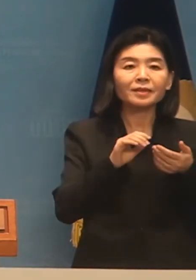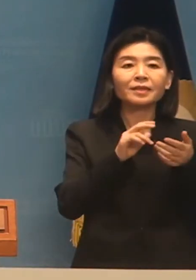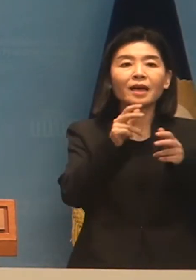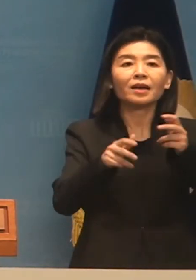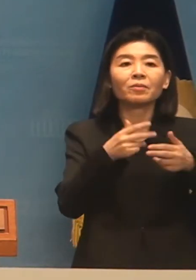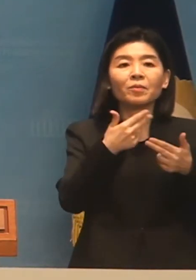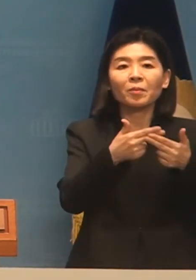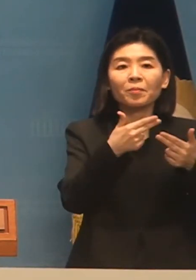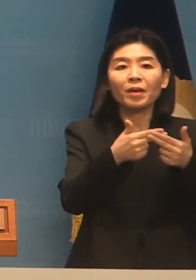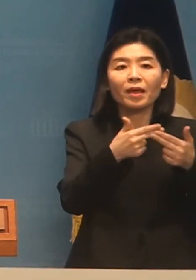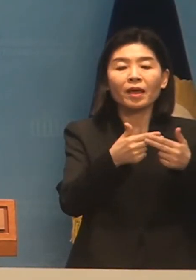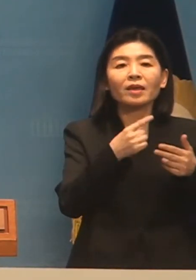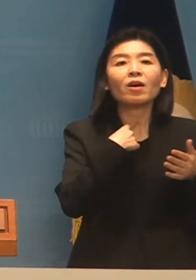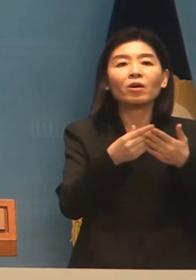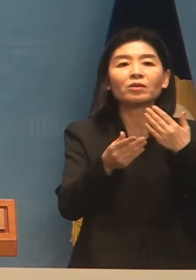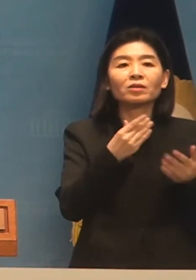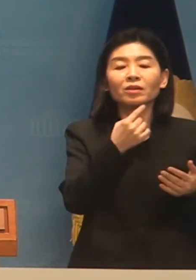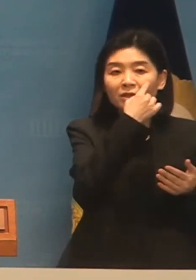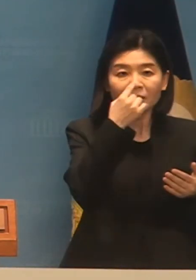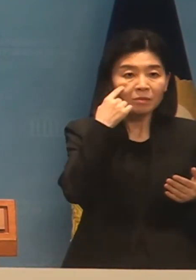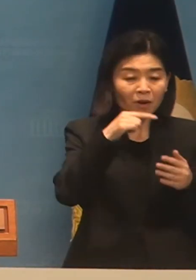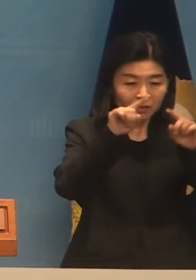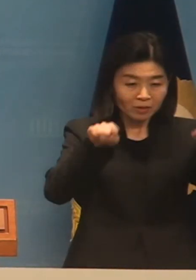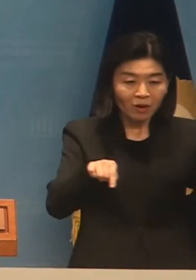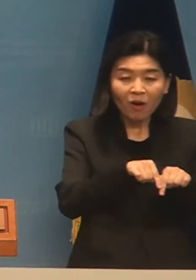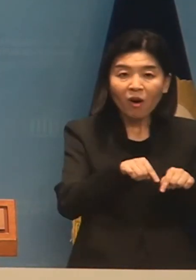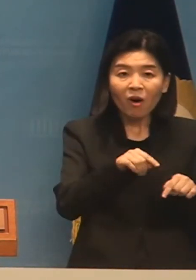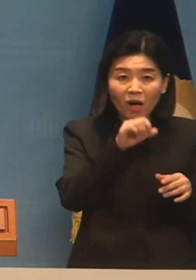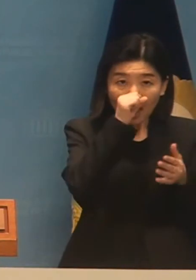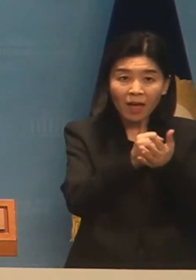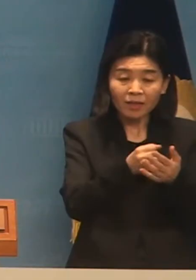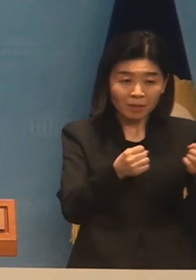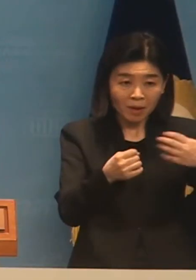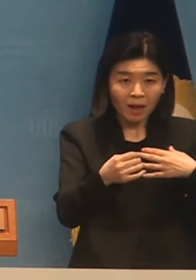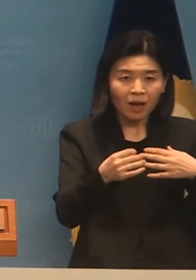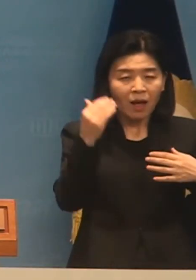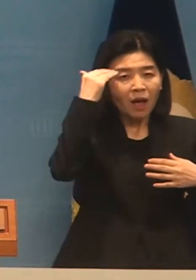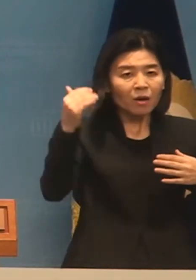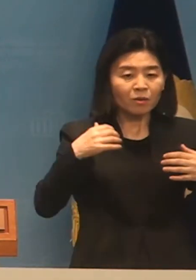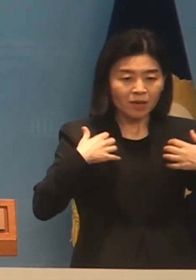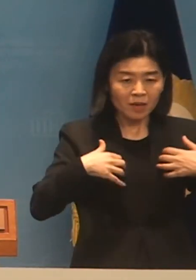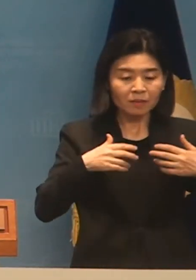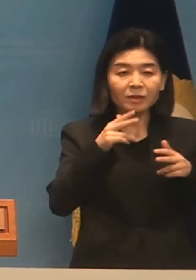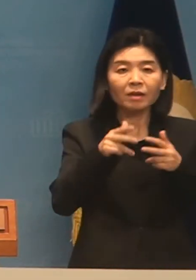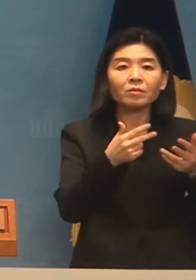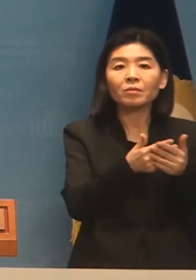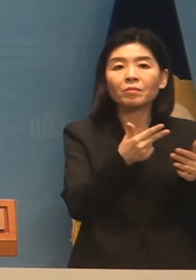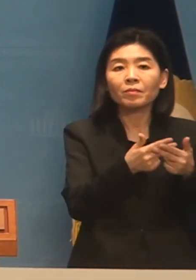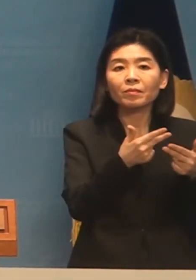한국게임산업협회의 경력증명서는 정상 발급이었다. 한국게임산업협회는